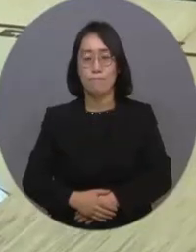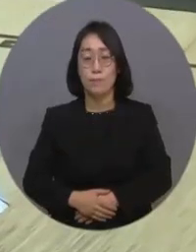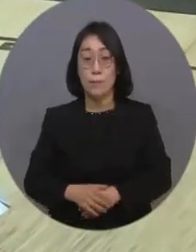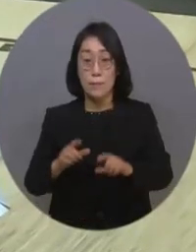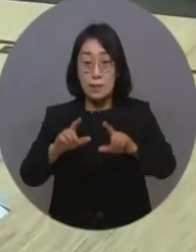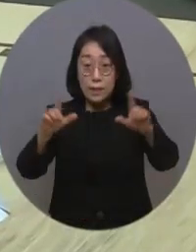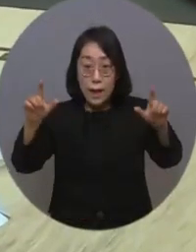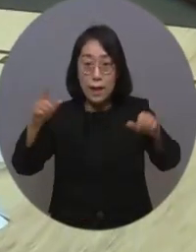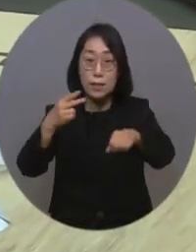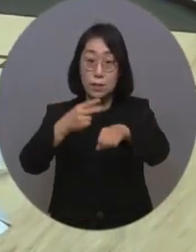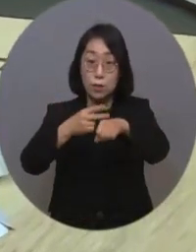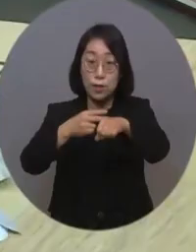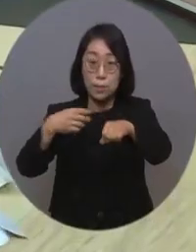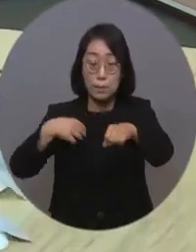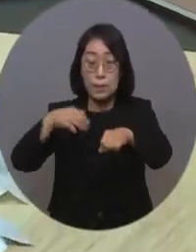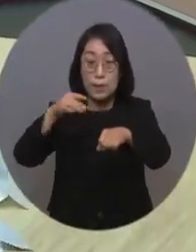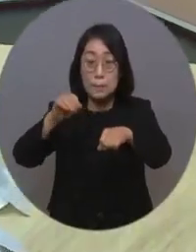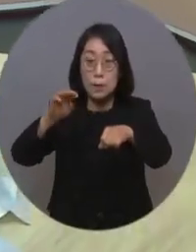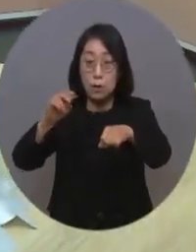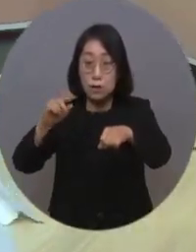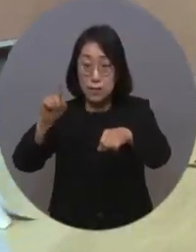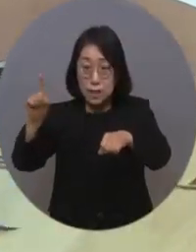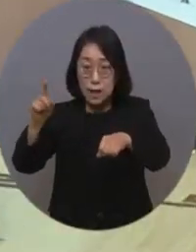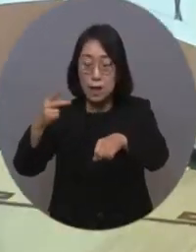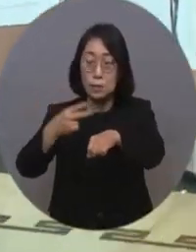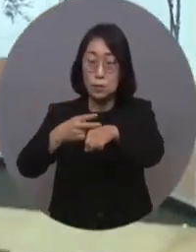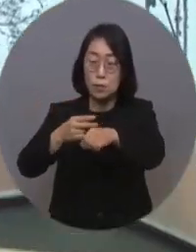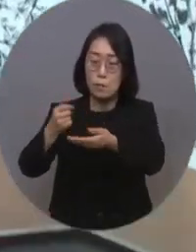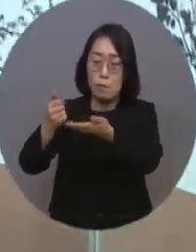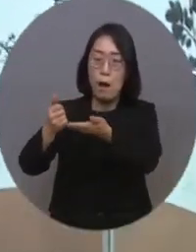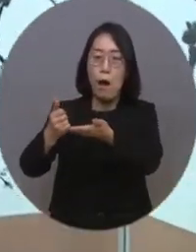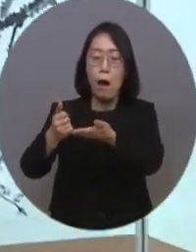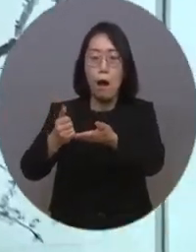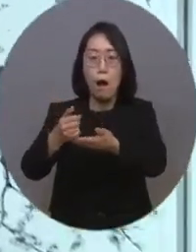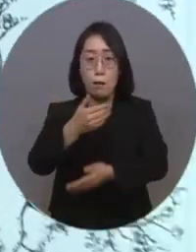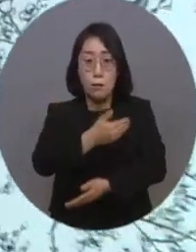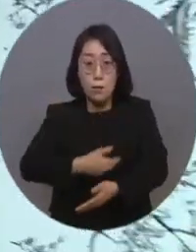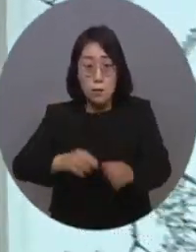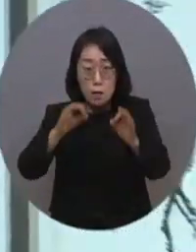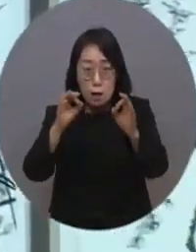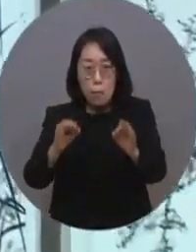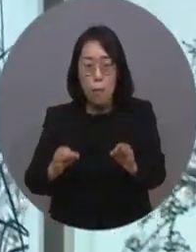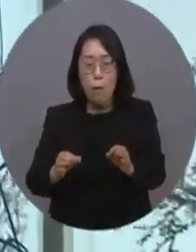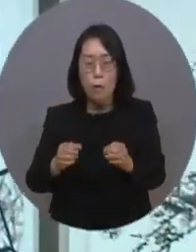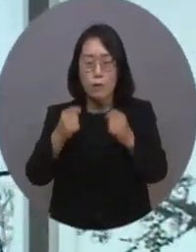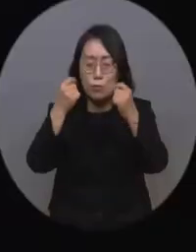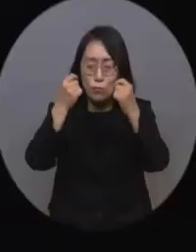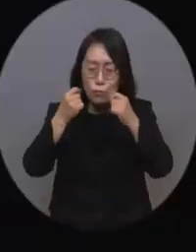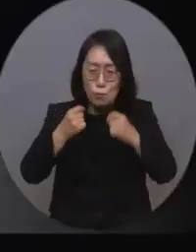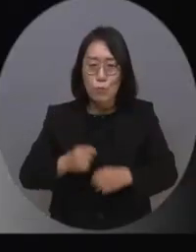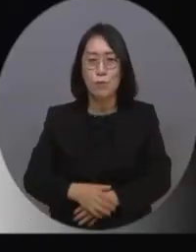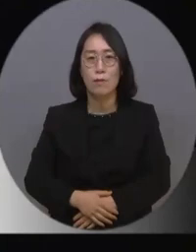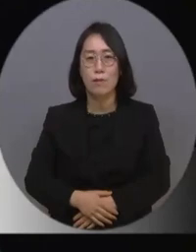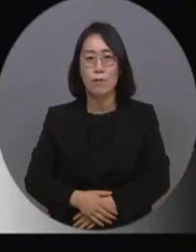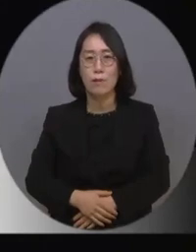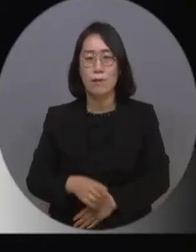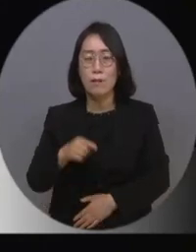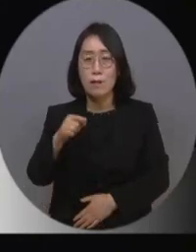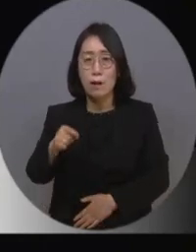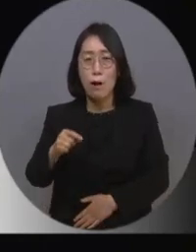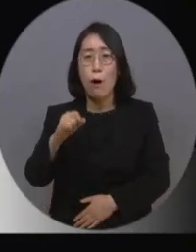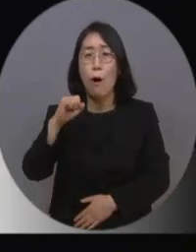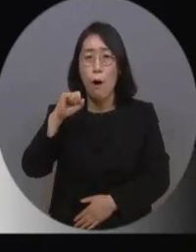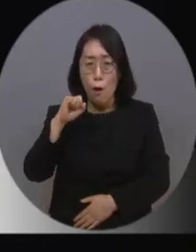이날 지도 스승을 맡은 김영자 명창은 제자의 완창 무대에 눈물을 보이기도 했습니다. 근데 그